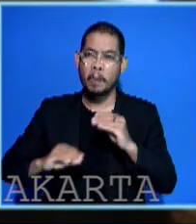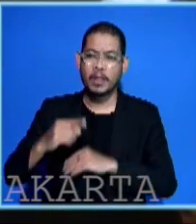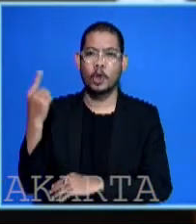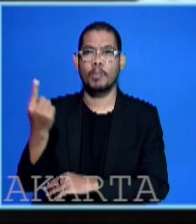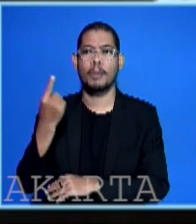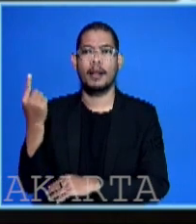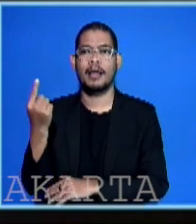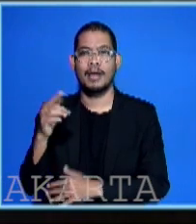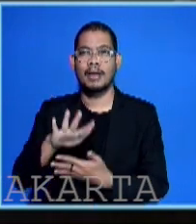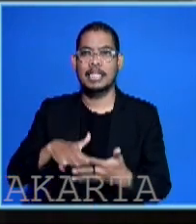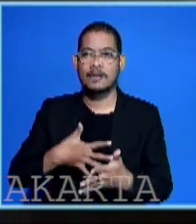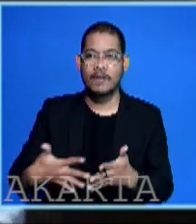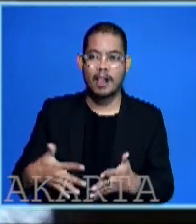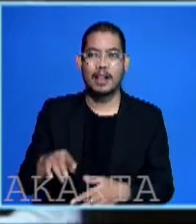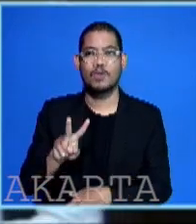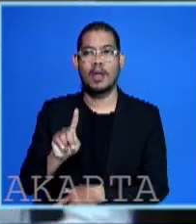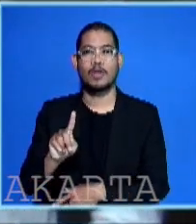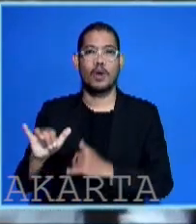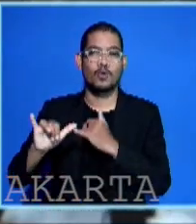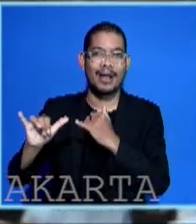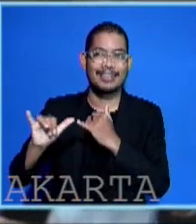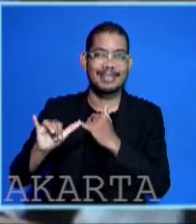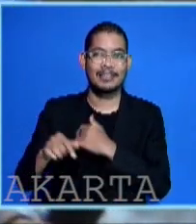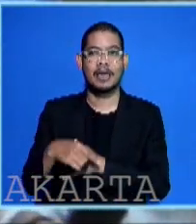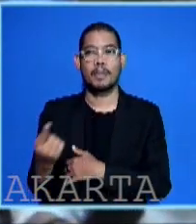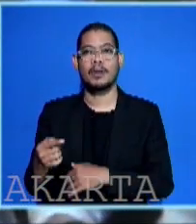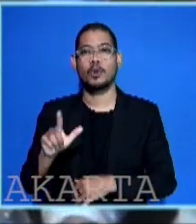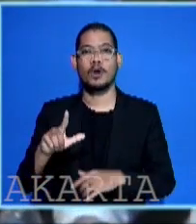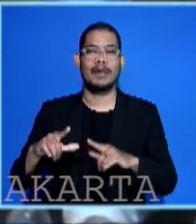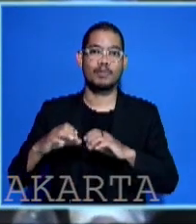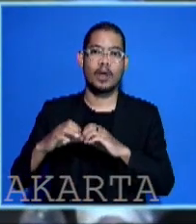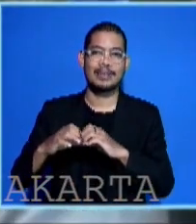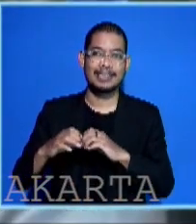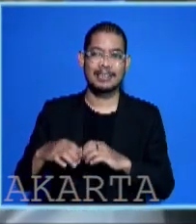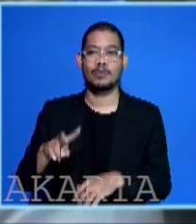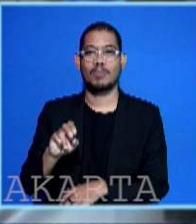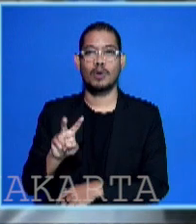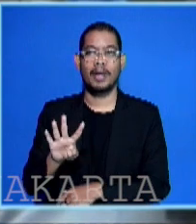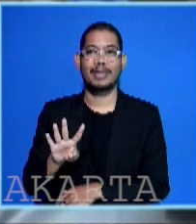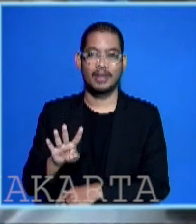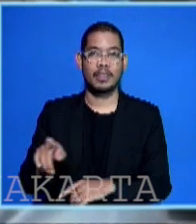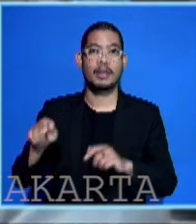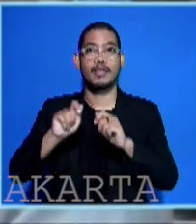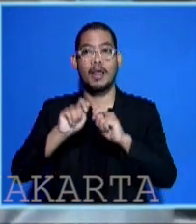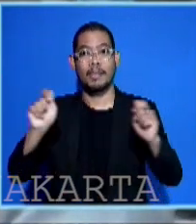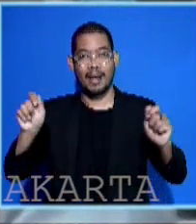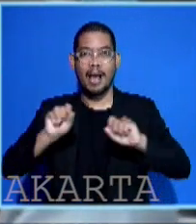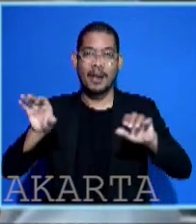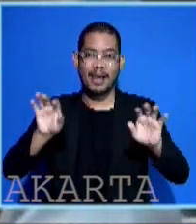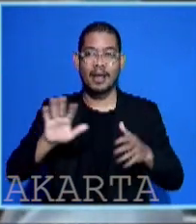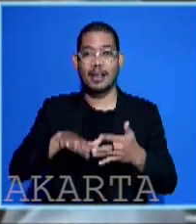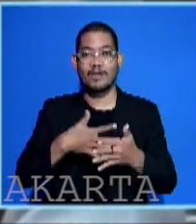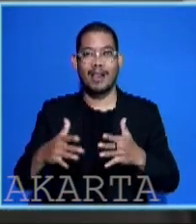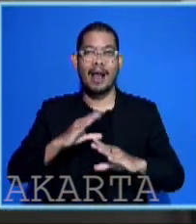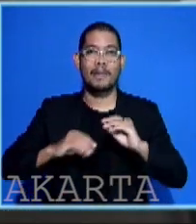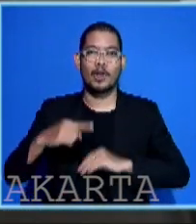dijadwalkan mulai 21 Januari hingga 7 Februari 2024 pengumuman jadwal kampanye metode rapat umum